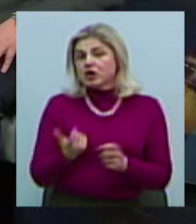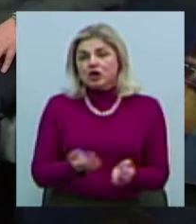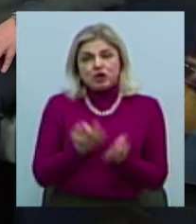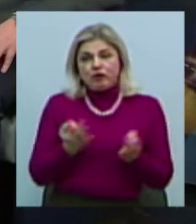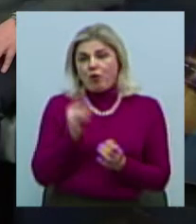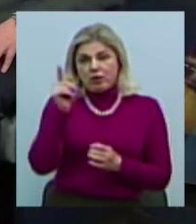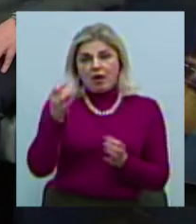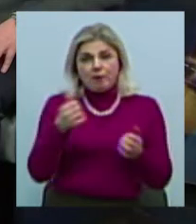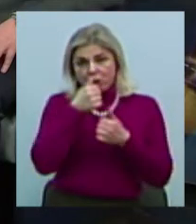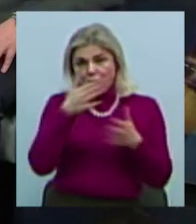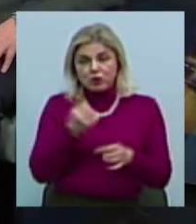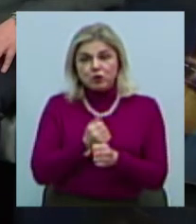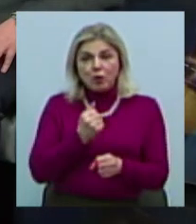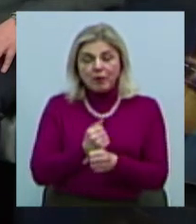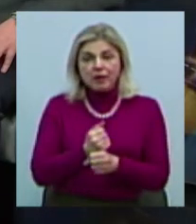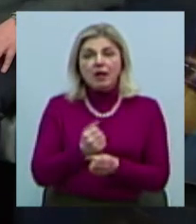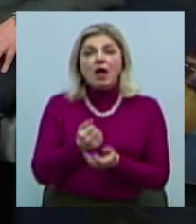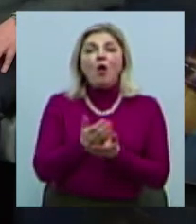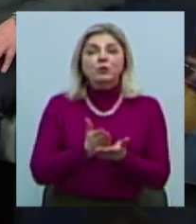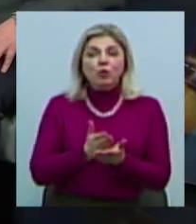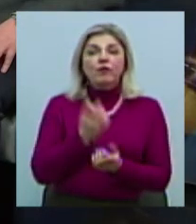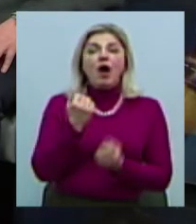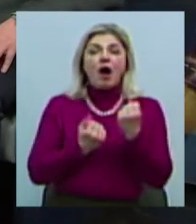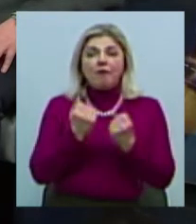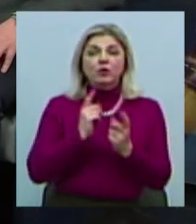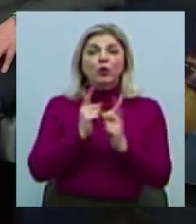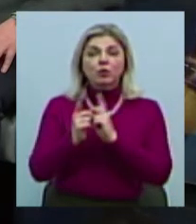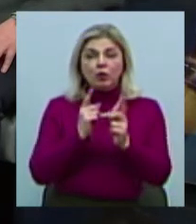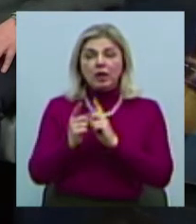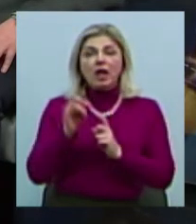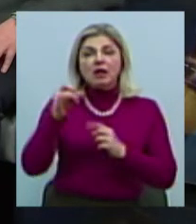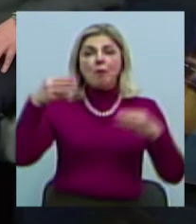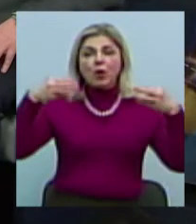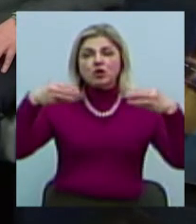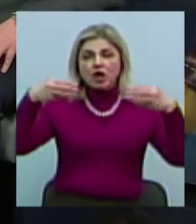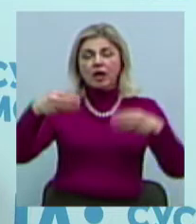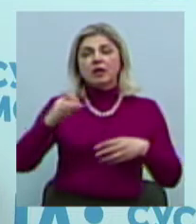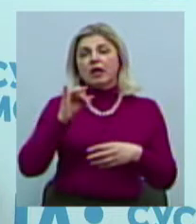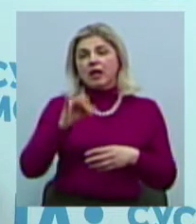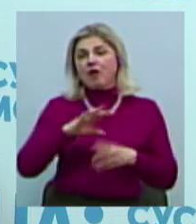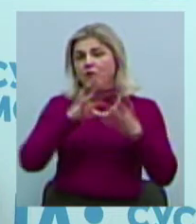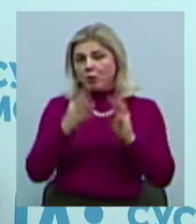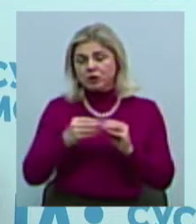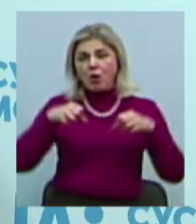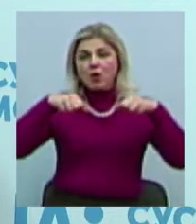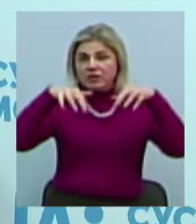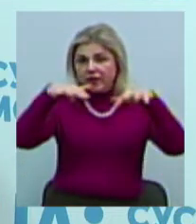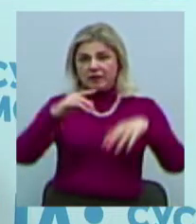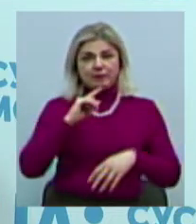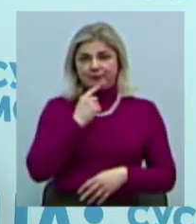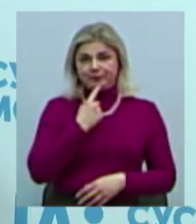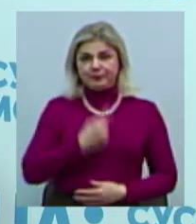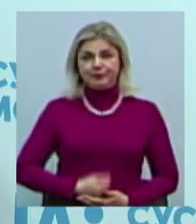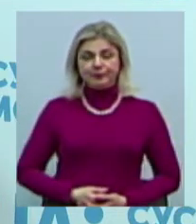можуть зробити в плані обслуговування електродоріг, тобто там ні прожектори не працюють, ні взагалі система освітлення внутрішнього.